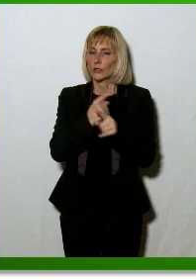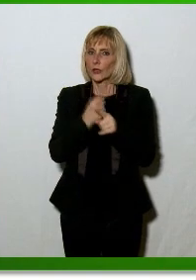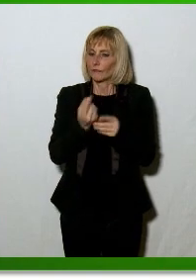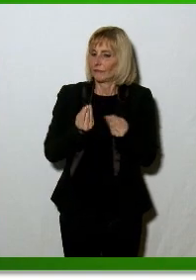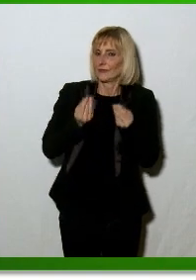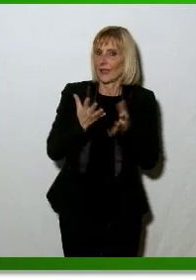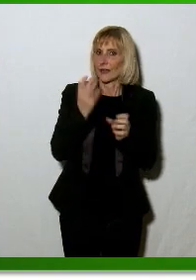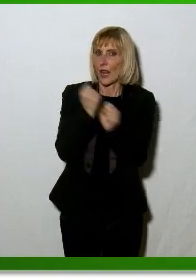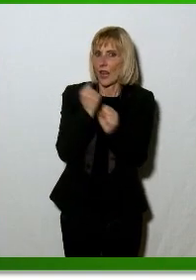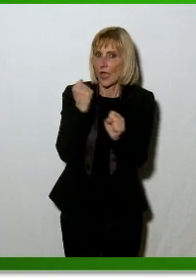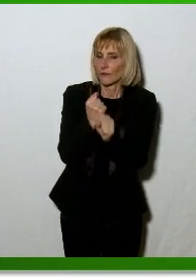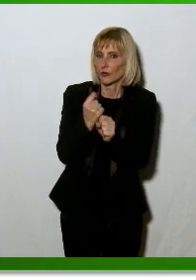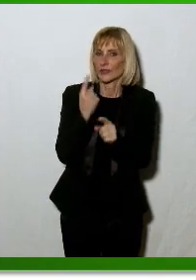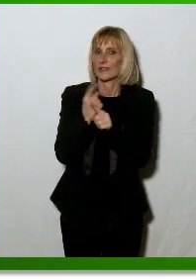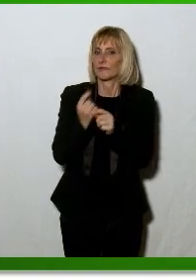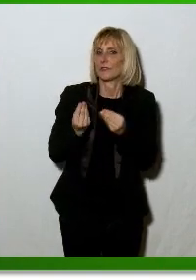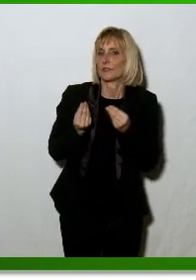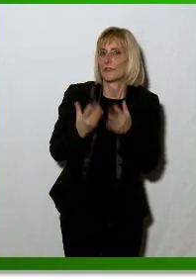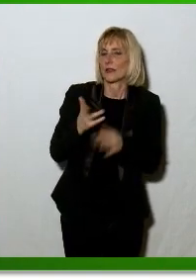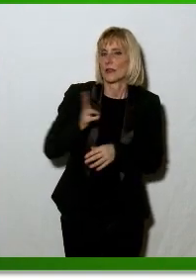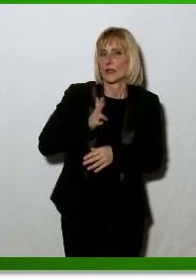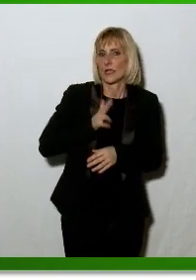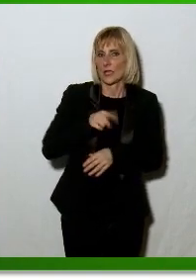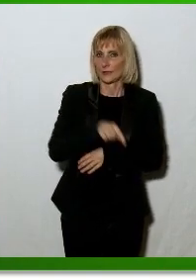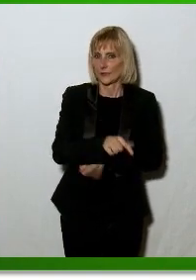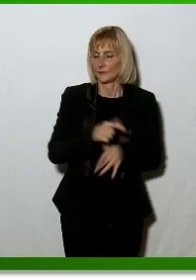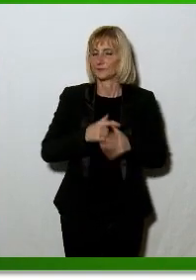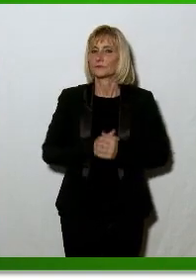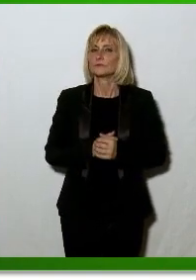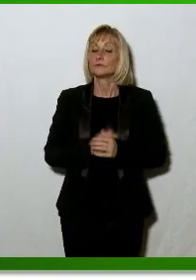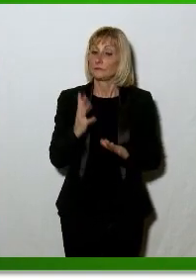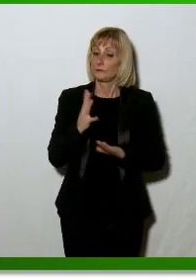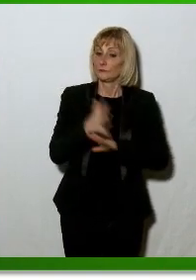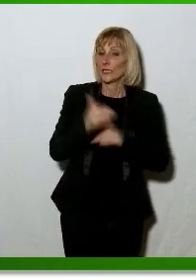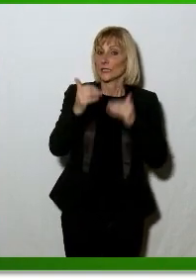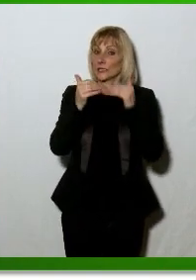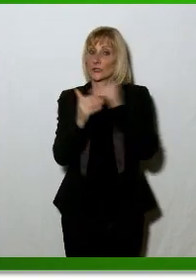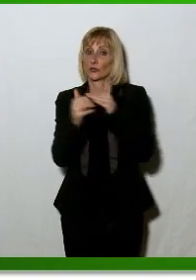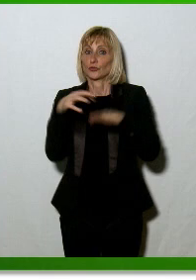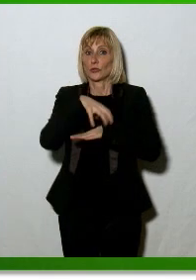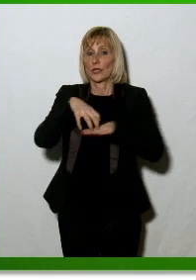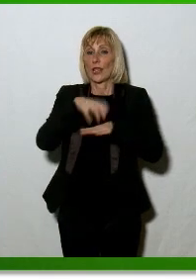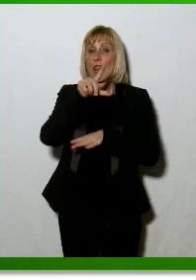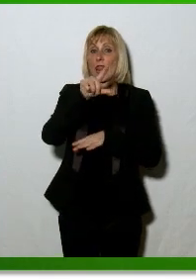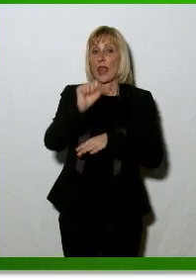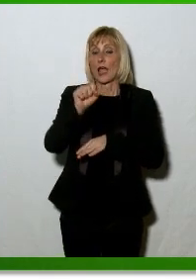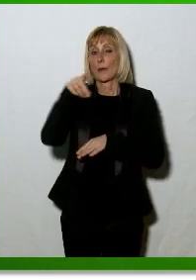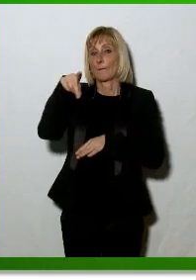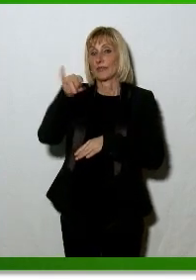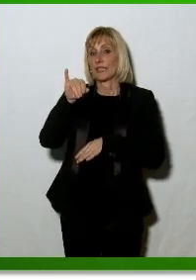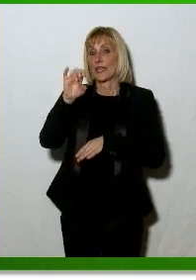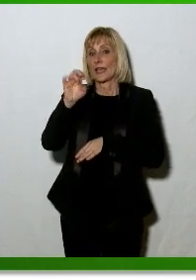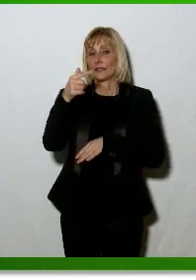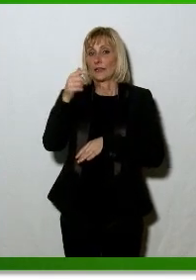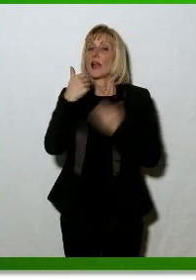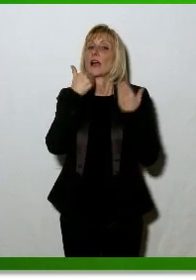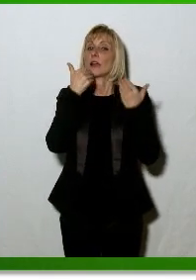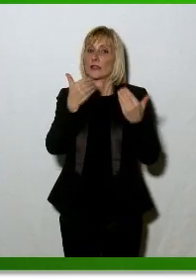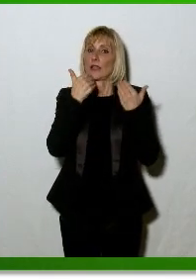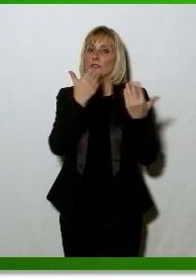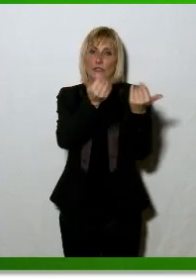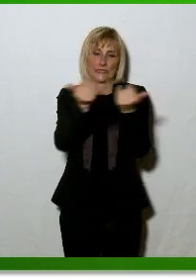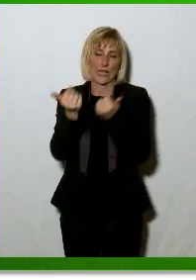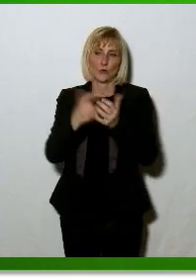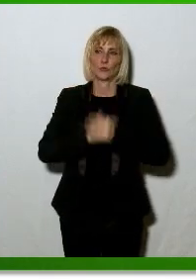lavoro e ricchezza e sul tema interverrà il Sottosegretario Patrizio la pietra che saluto e che